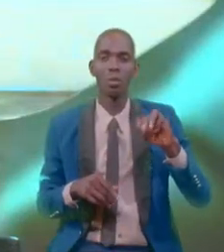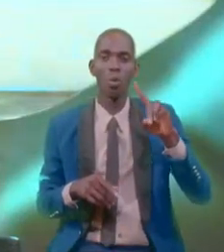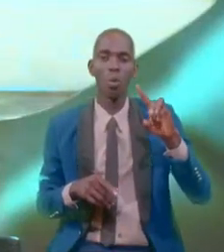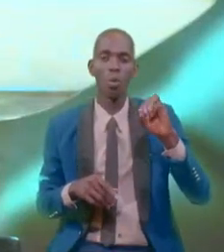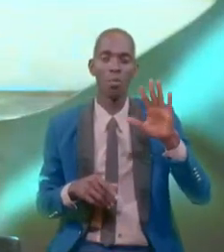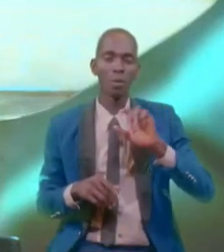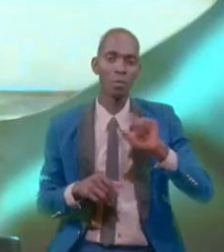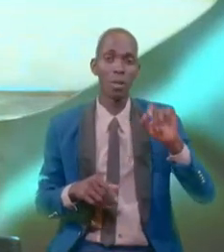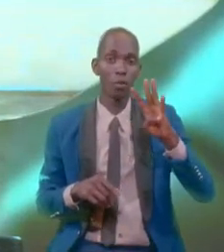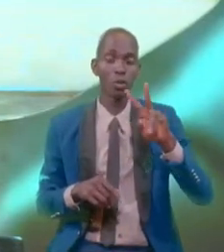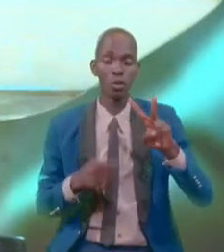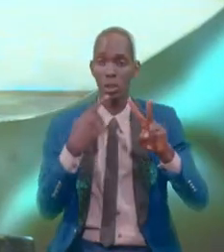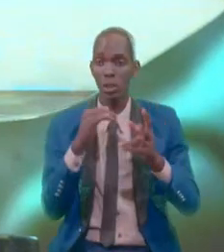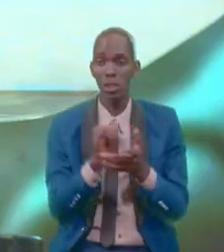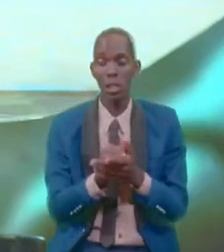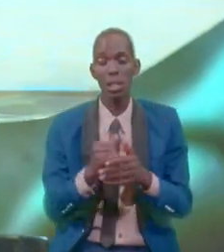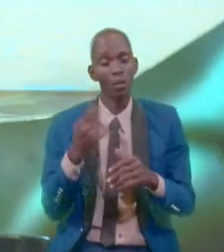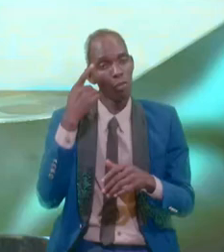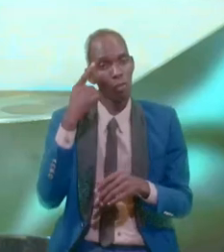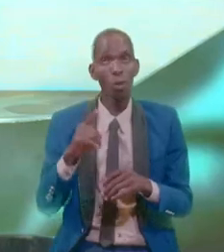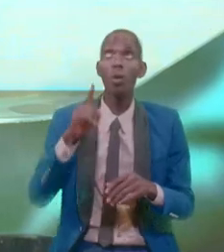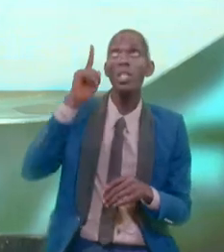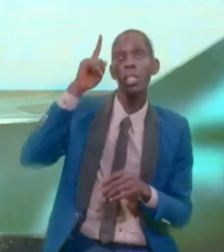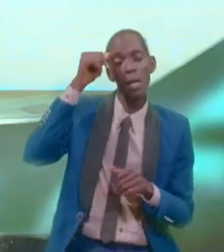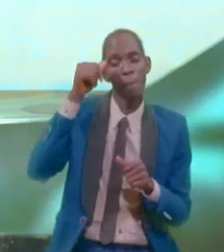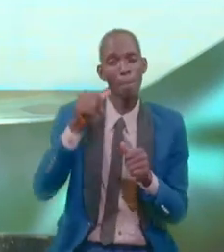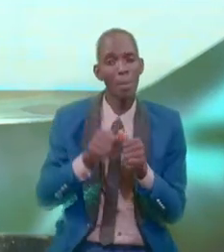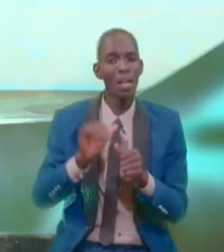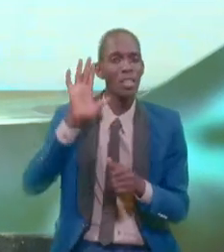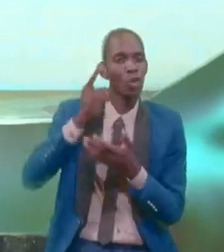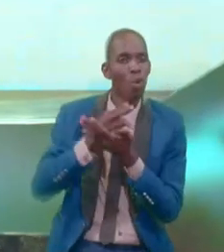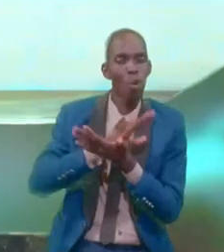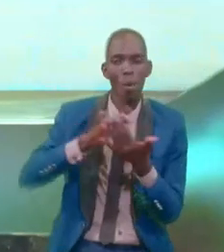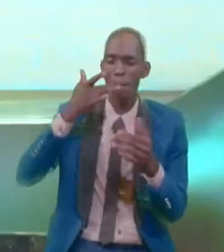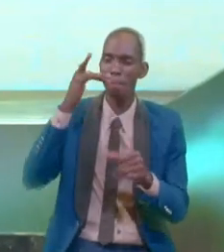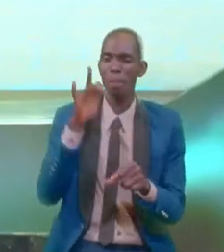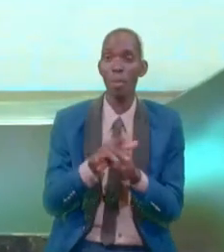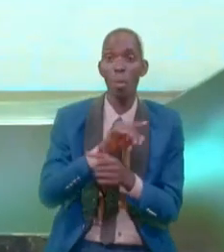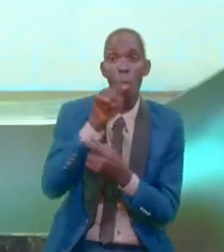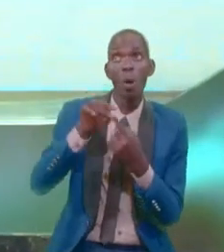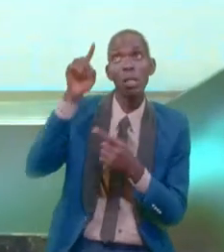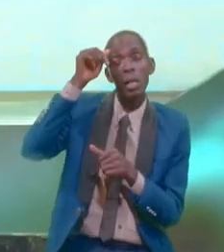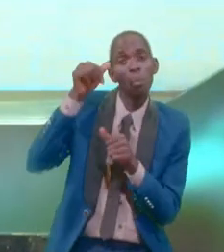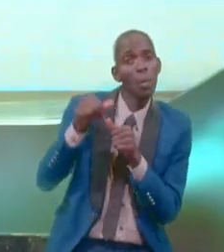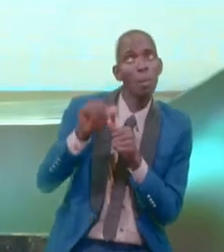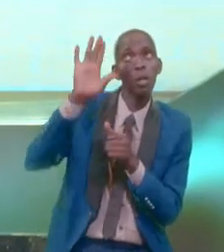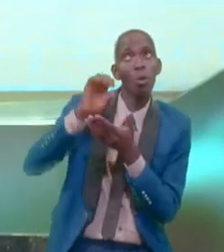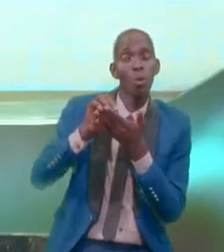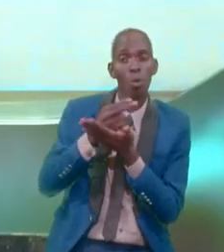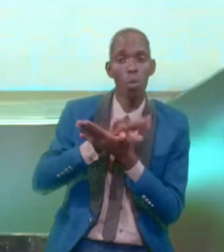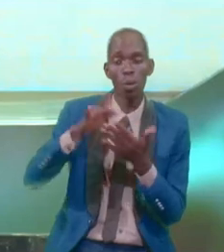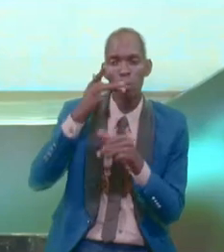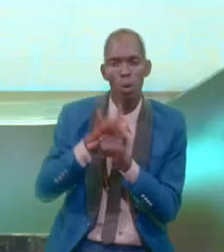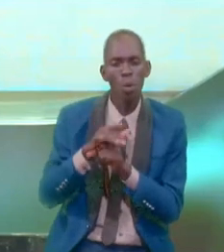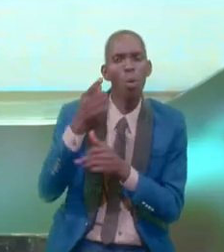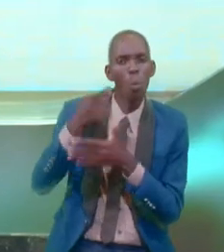verset 42. Quand il se souvient de sa parole sainte, lorsqu'il s'est rappelé sa